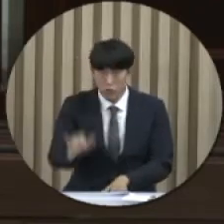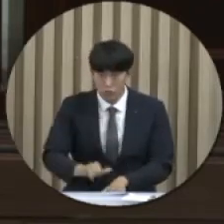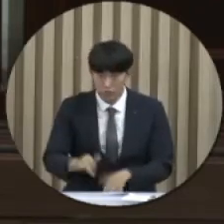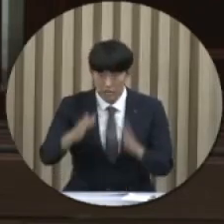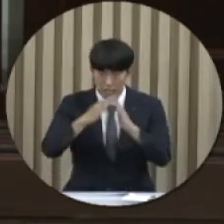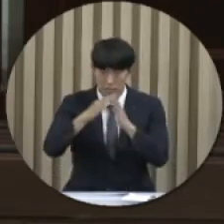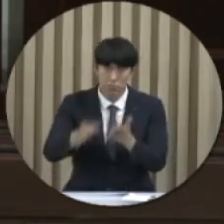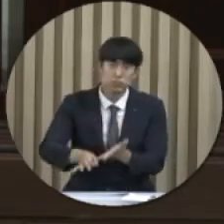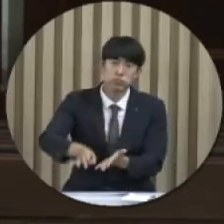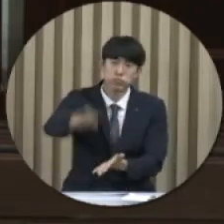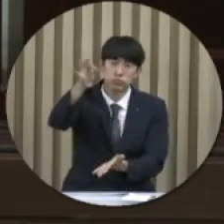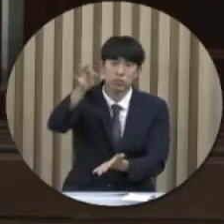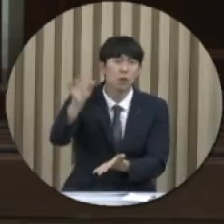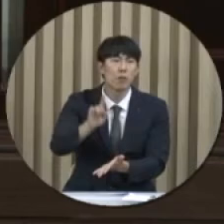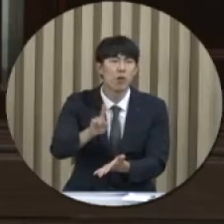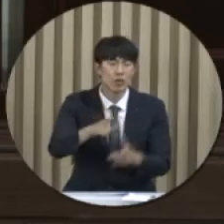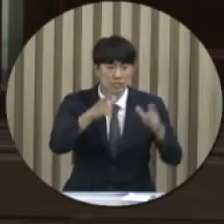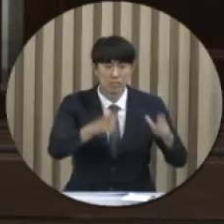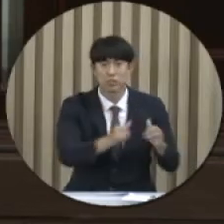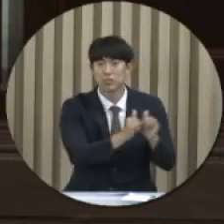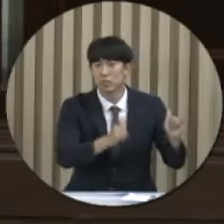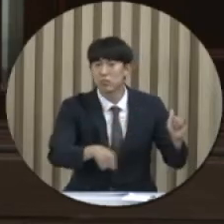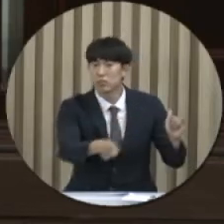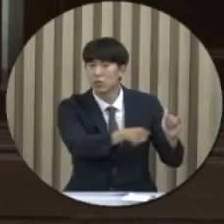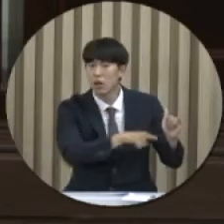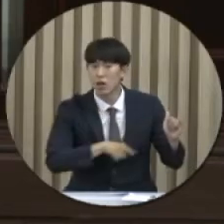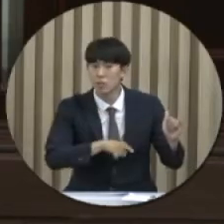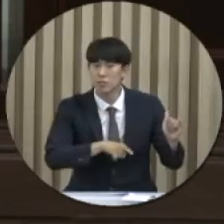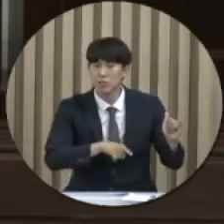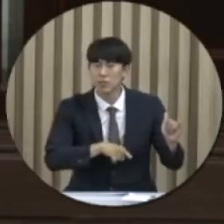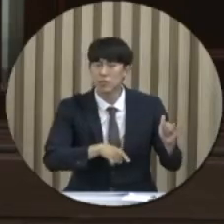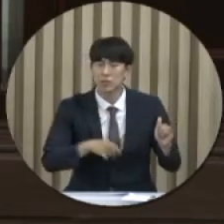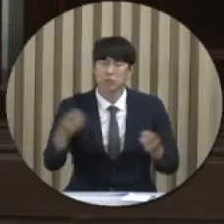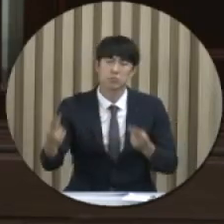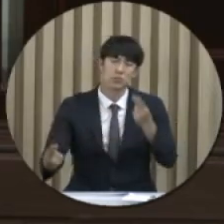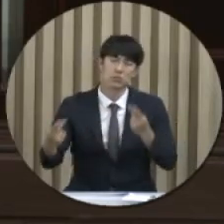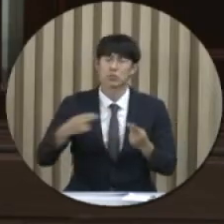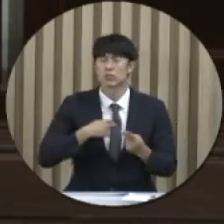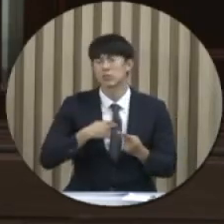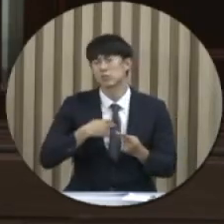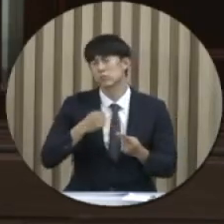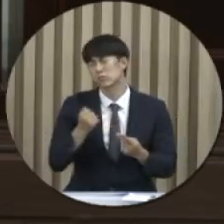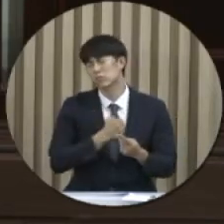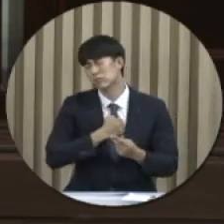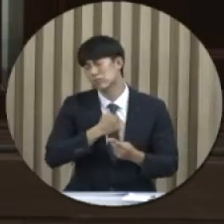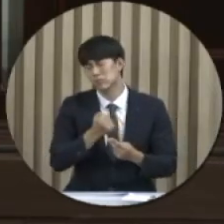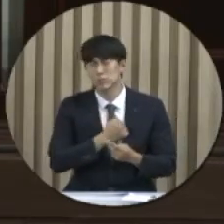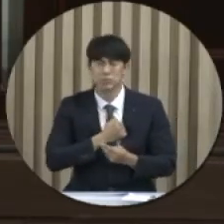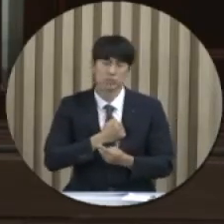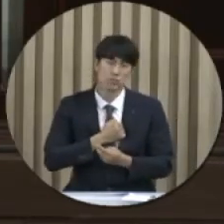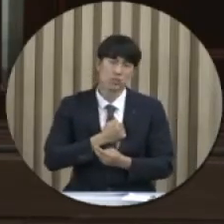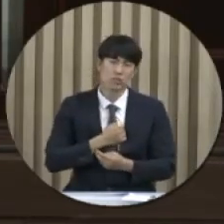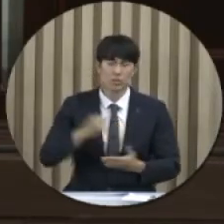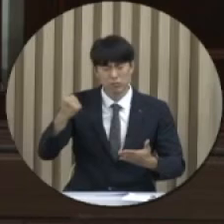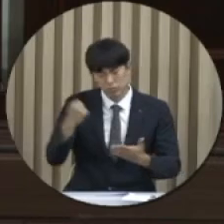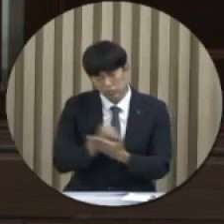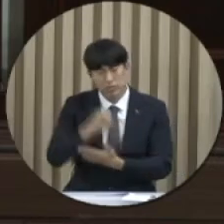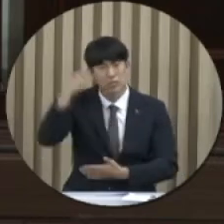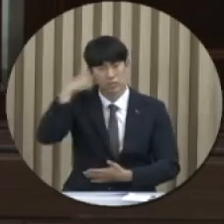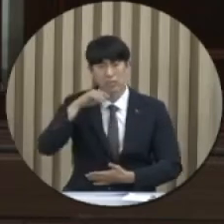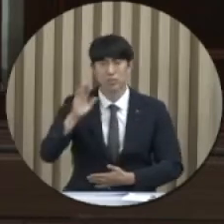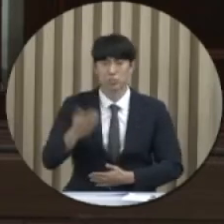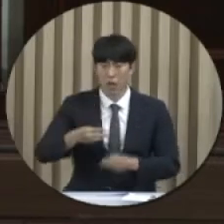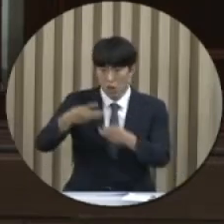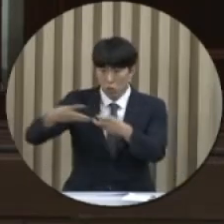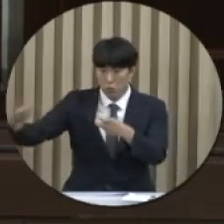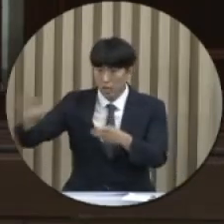상승에 지역 주민분들은 상대적인 허탈함에 긴 한숨을 쉬게 되었습니다.